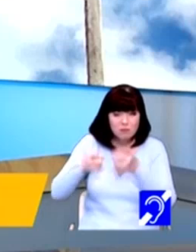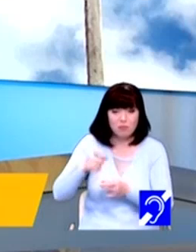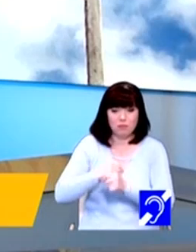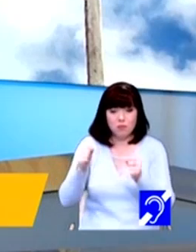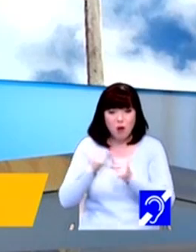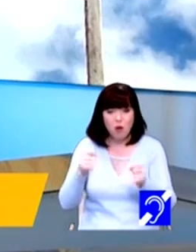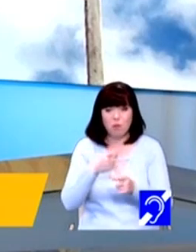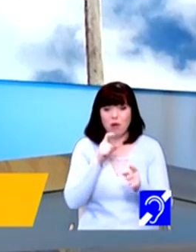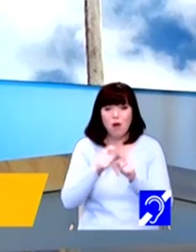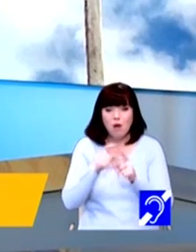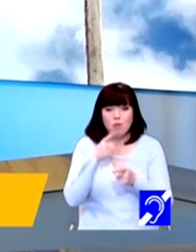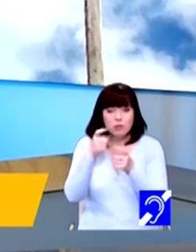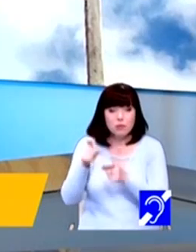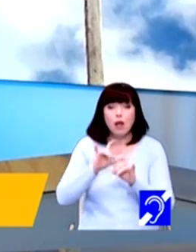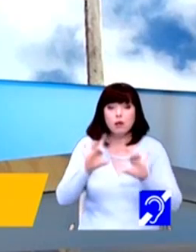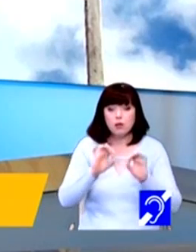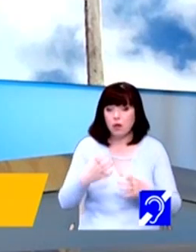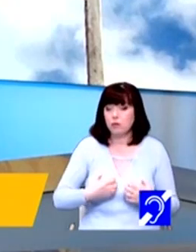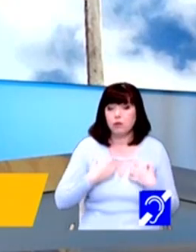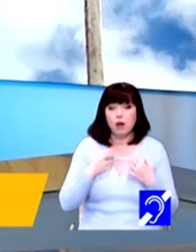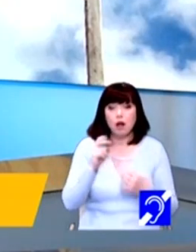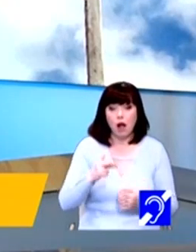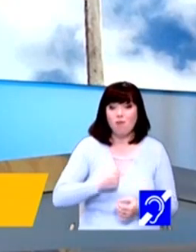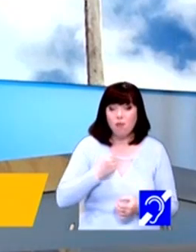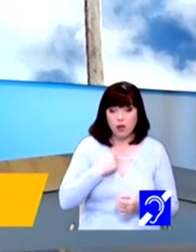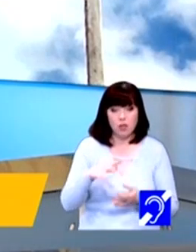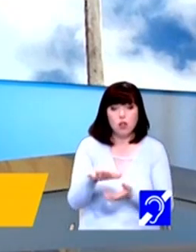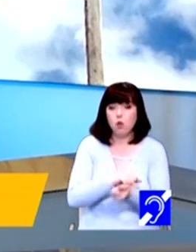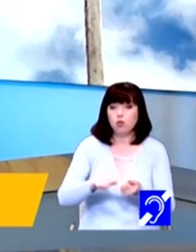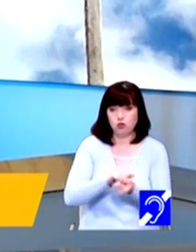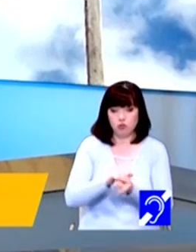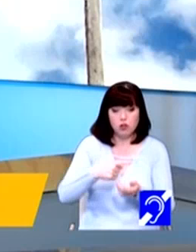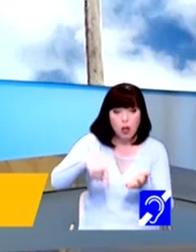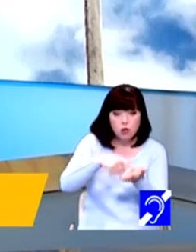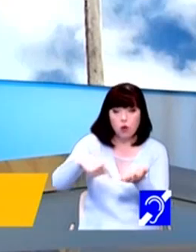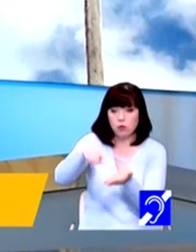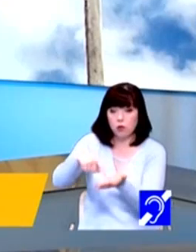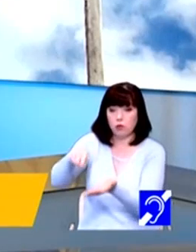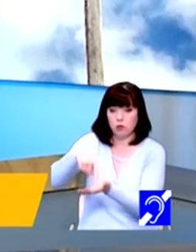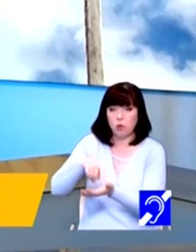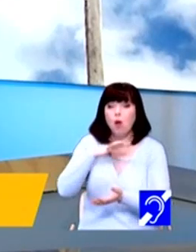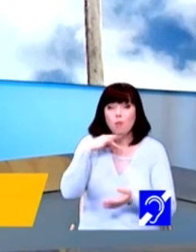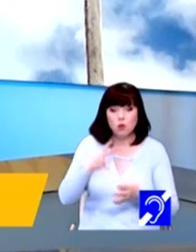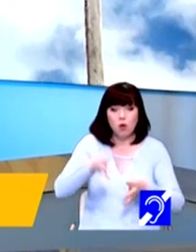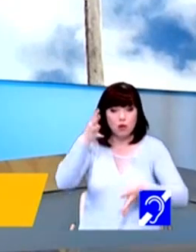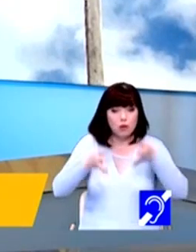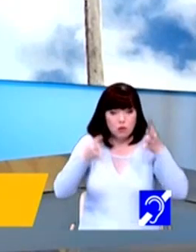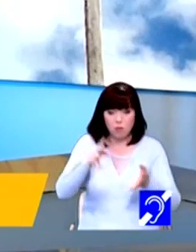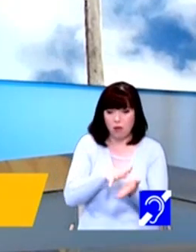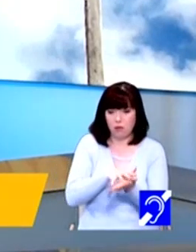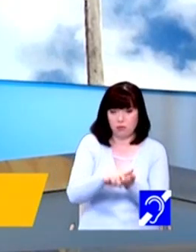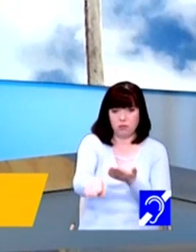focurilor de arme povestesc cu groază cum militarii ruși distrug orașe după orașe. Multe cartiere sunt făcute una cu